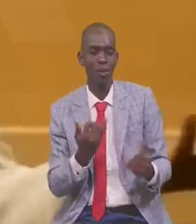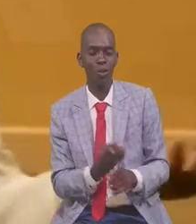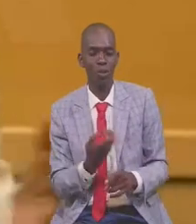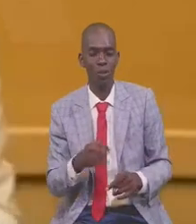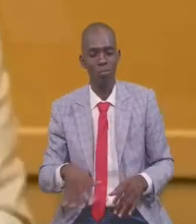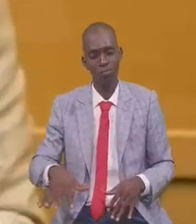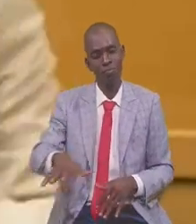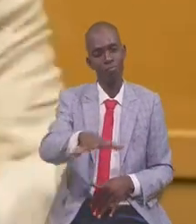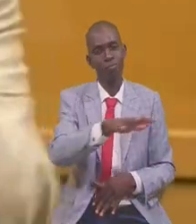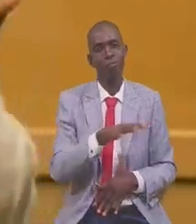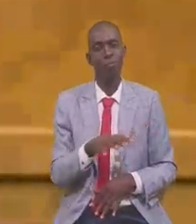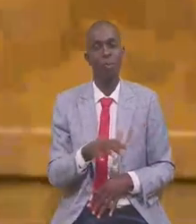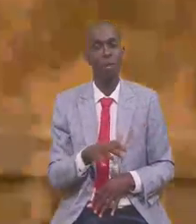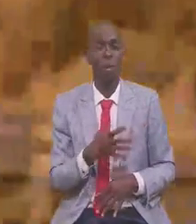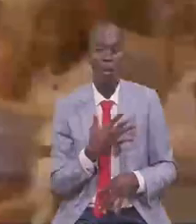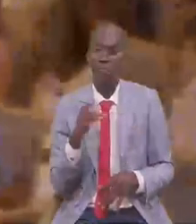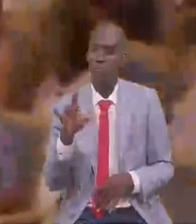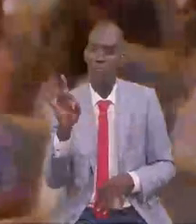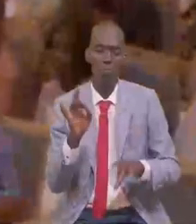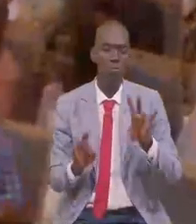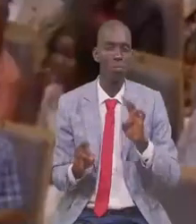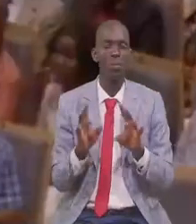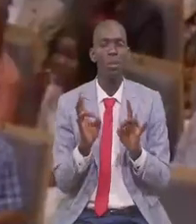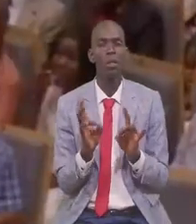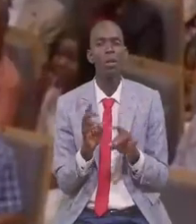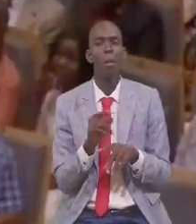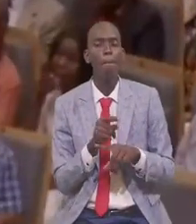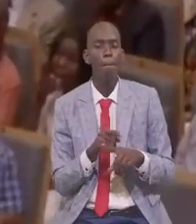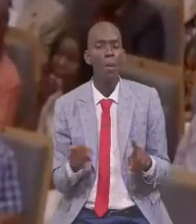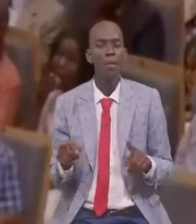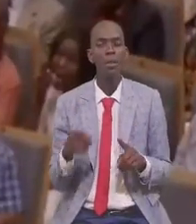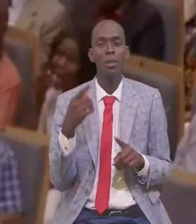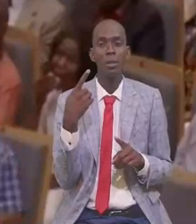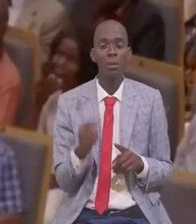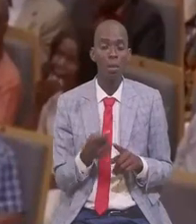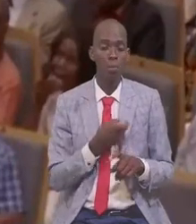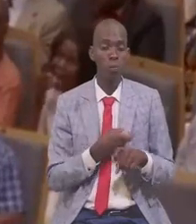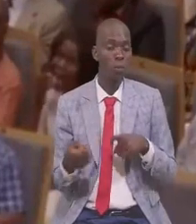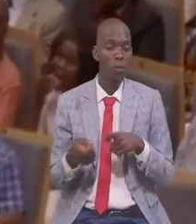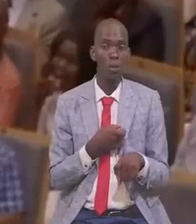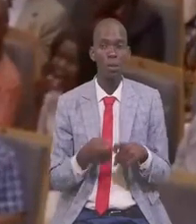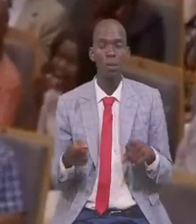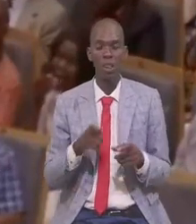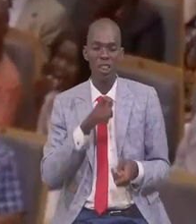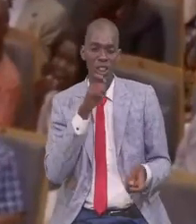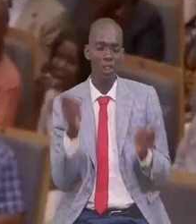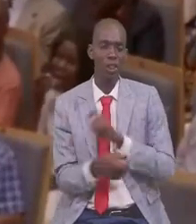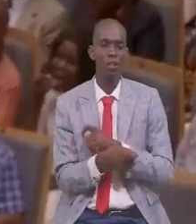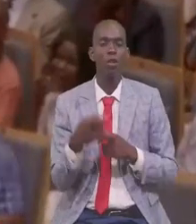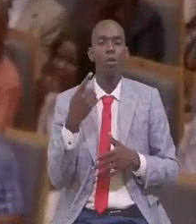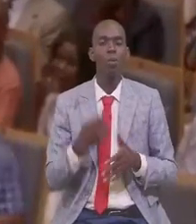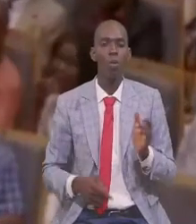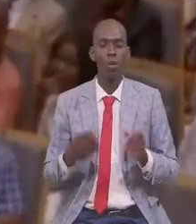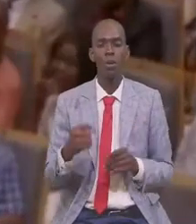Alors, ils les ont choisis. Mais la persécution a révoqué ce que les apôtres avait mis en place.